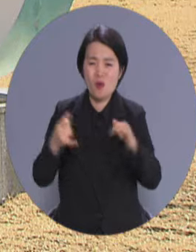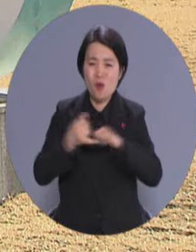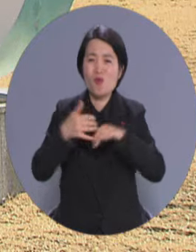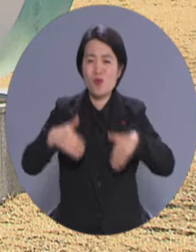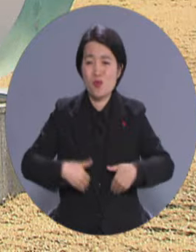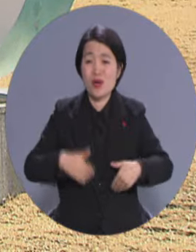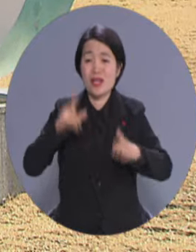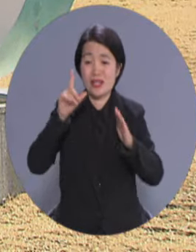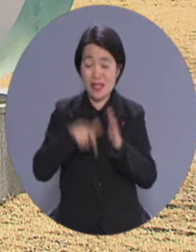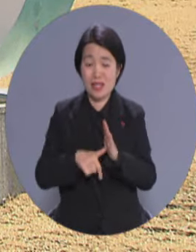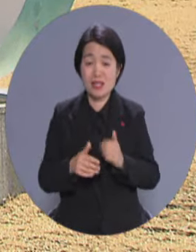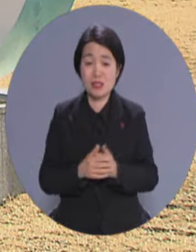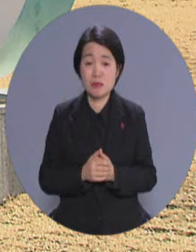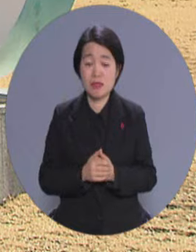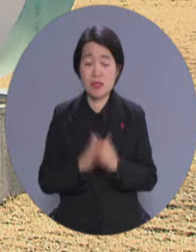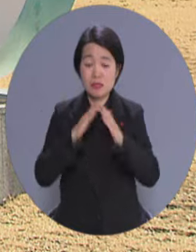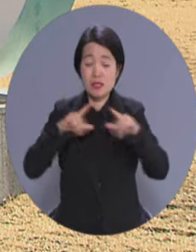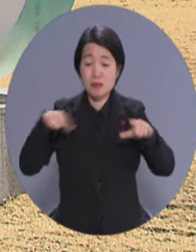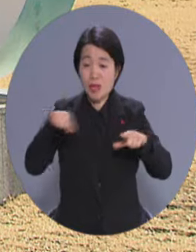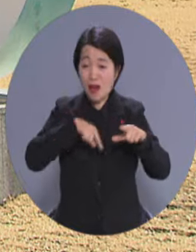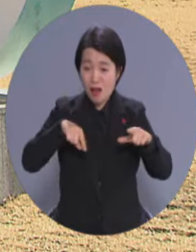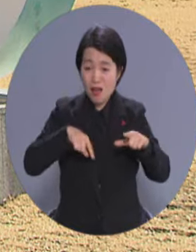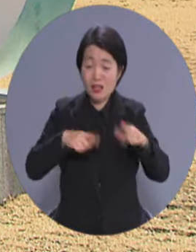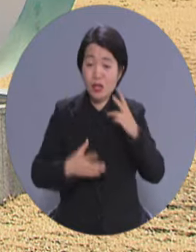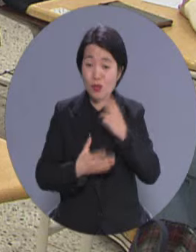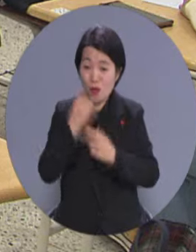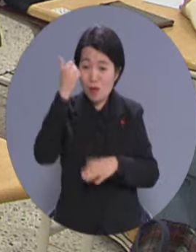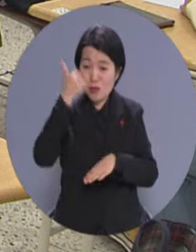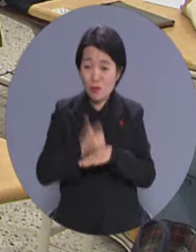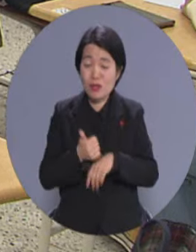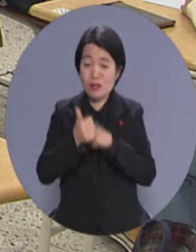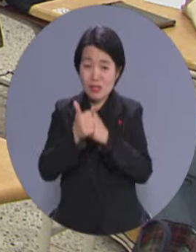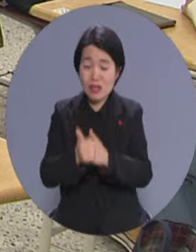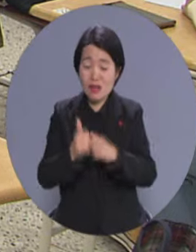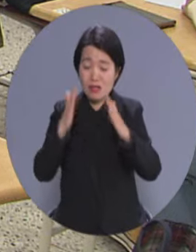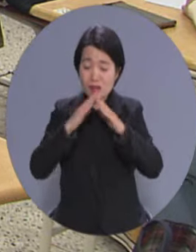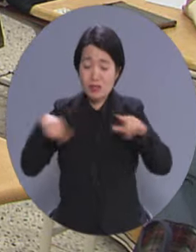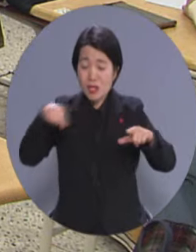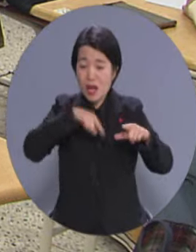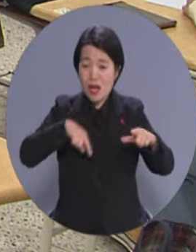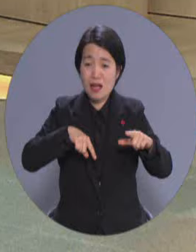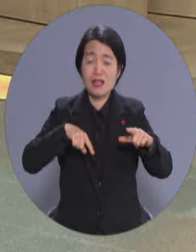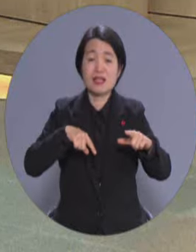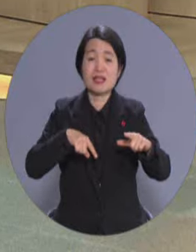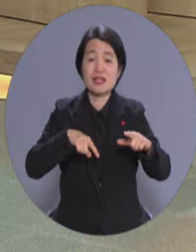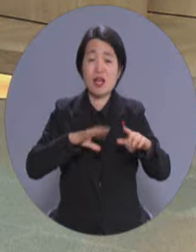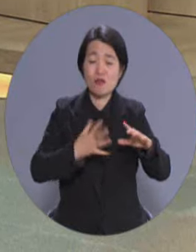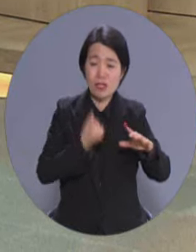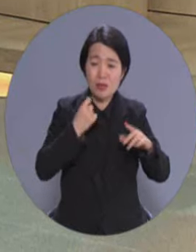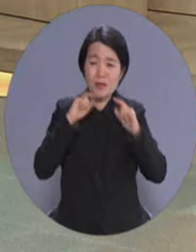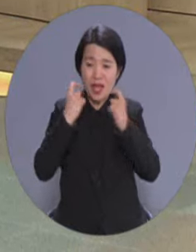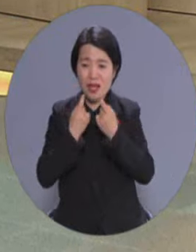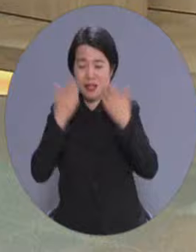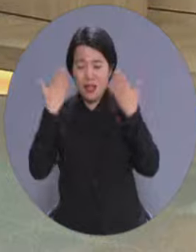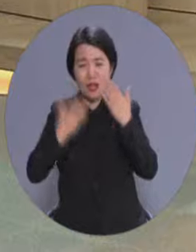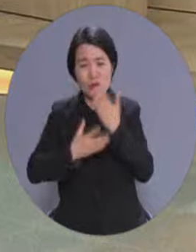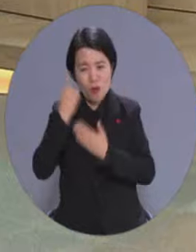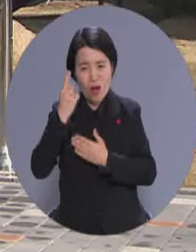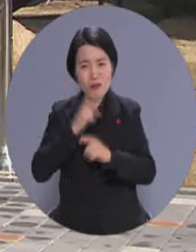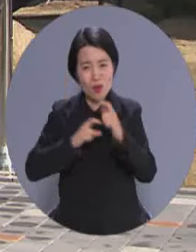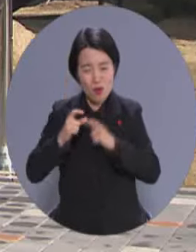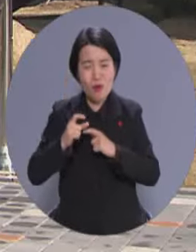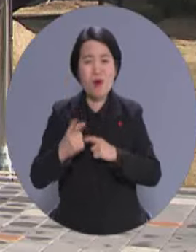높습니다. 전남 첫 국공립대 통합 결과에 따라 지역 대학의 통합 움직임은 더욱 활기를 띨